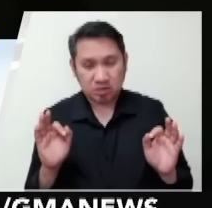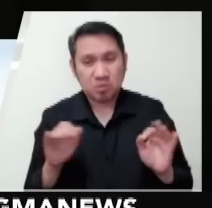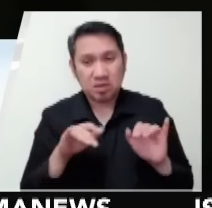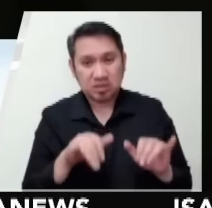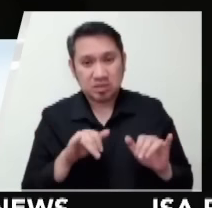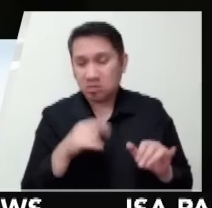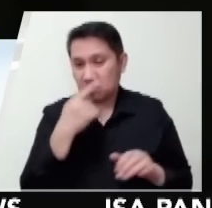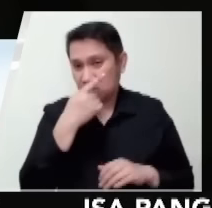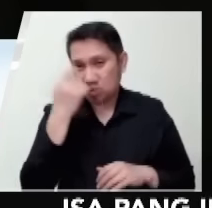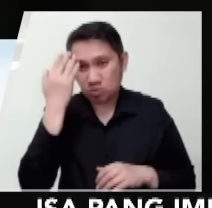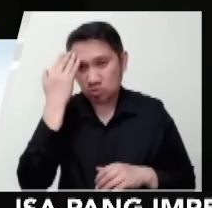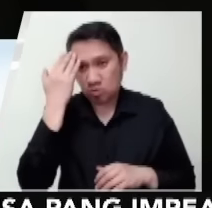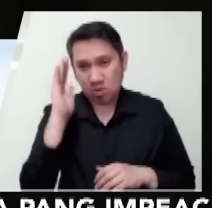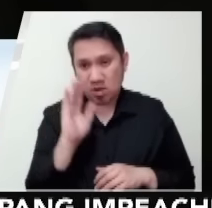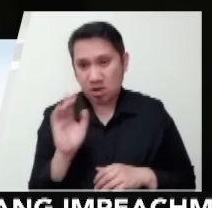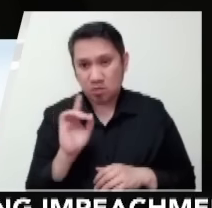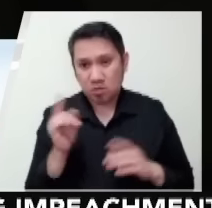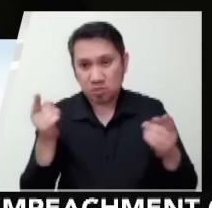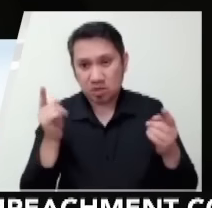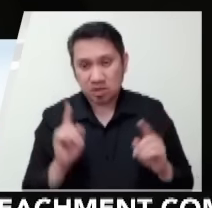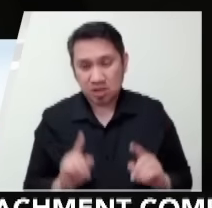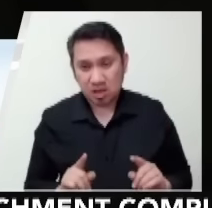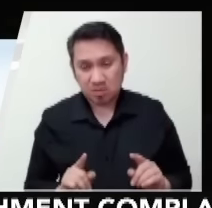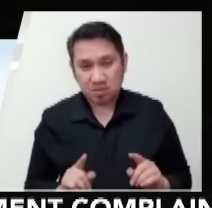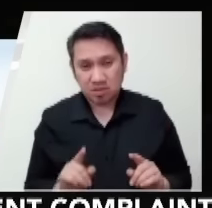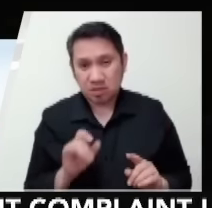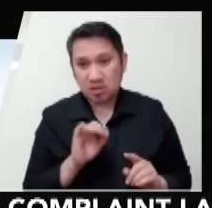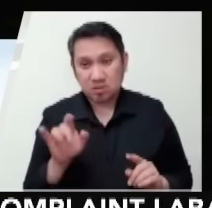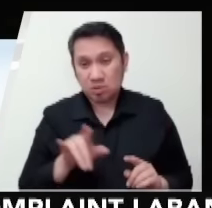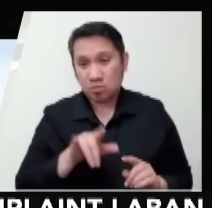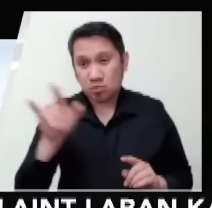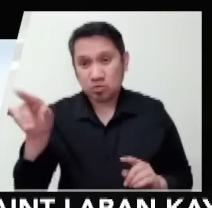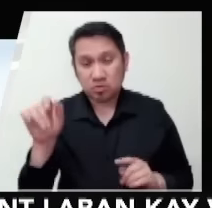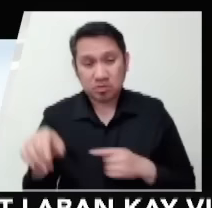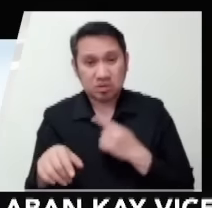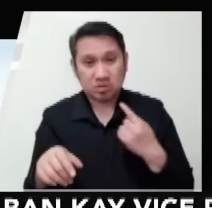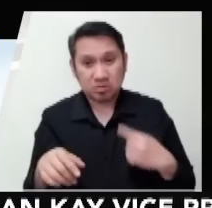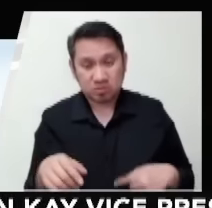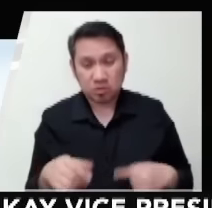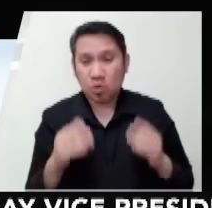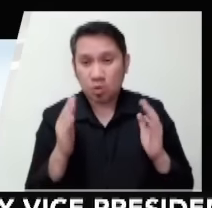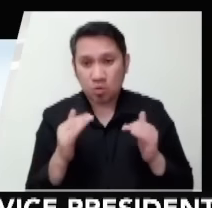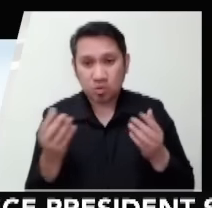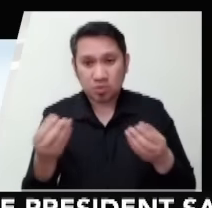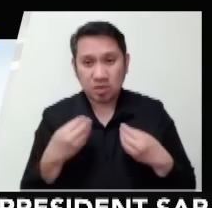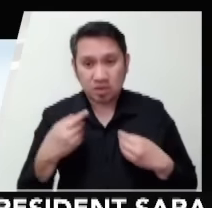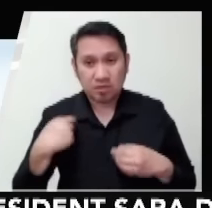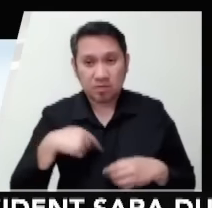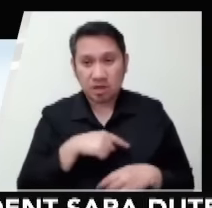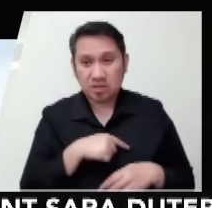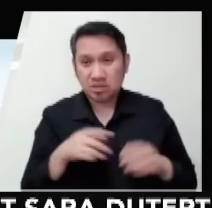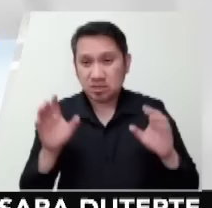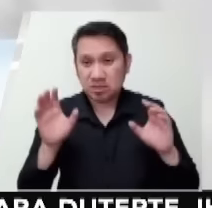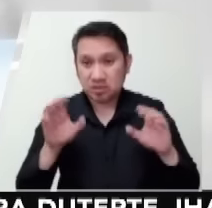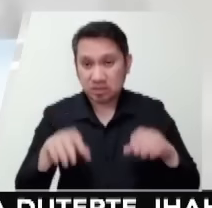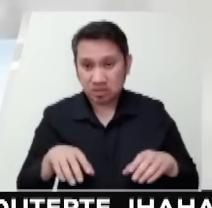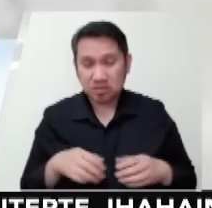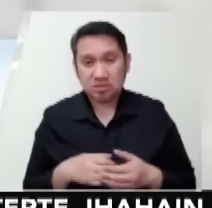kung ano po talaga yung mangyayari sa kanya pagdating niya ng China. Sana bigyan po kami ng chance, lalo na po yung may mga